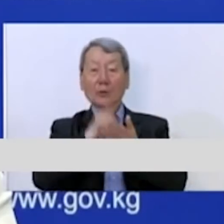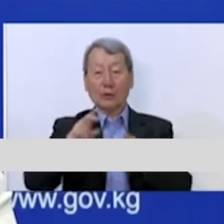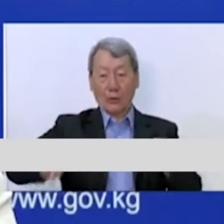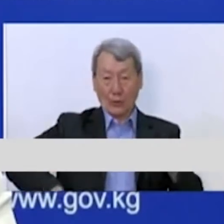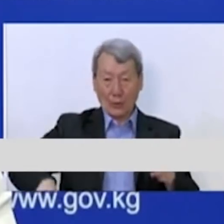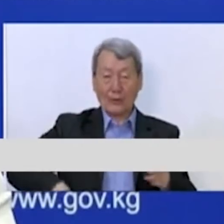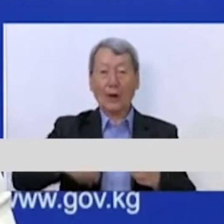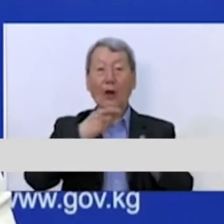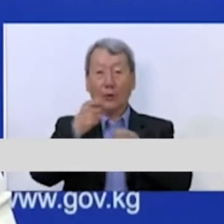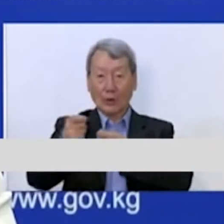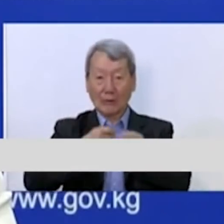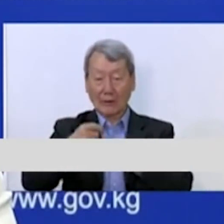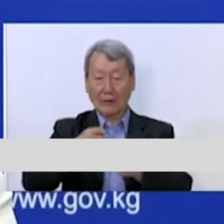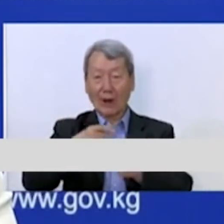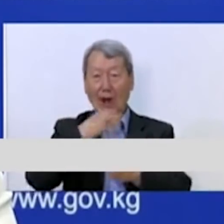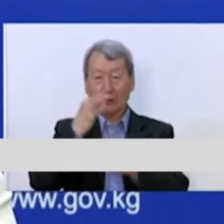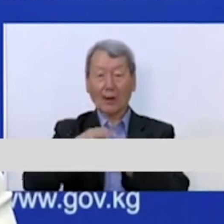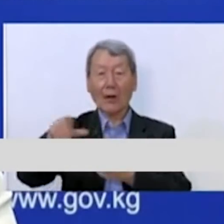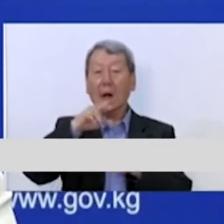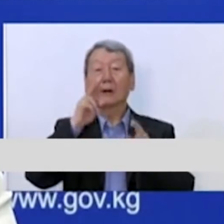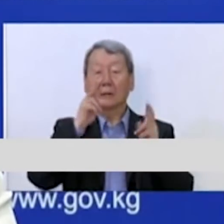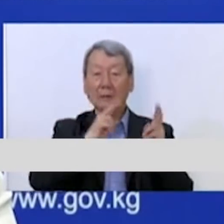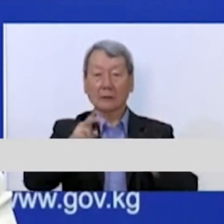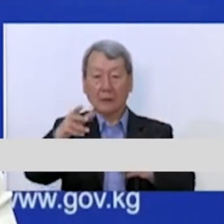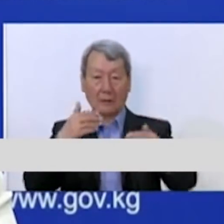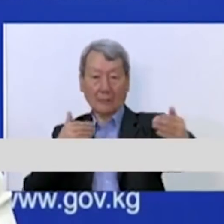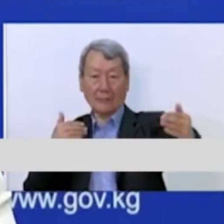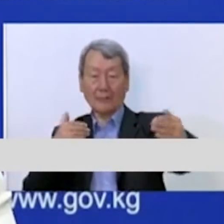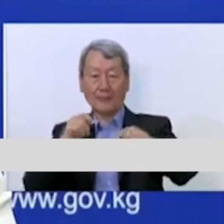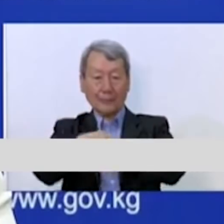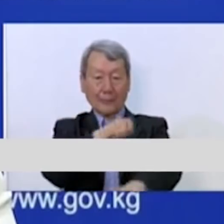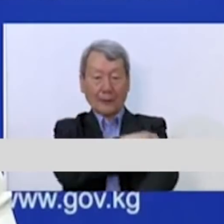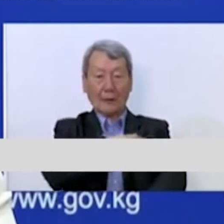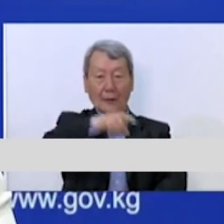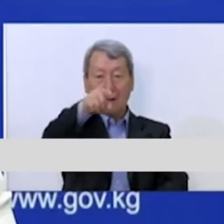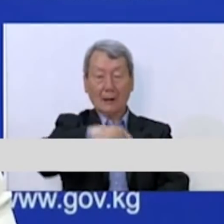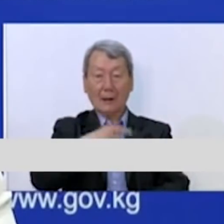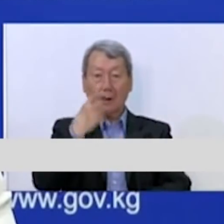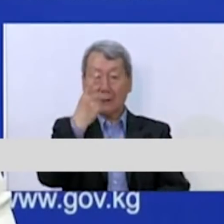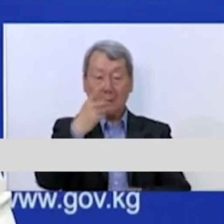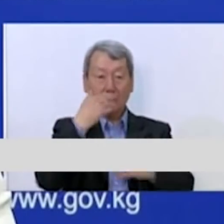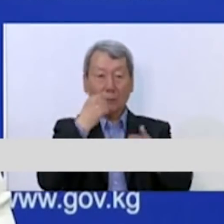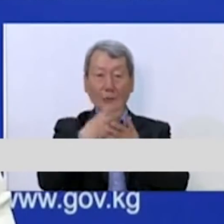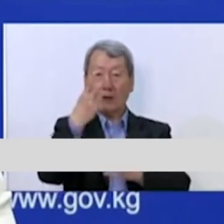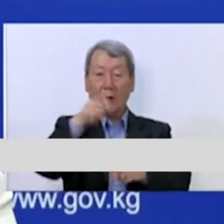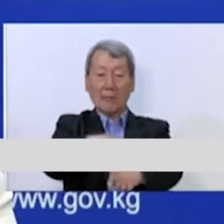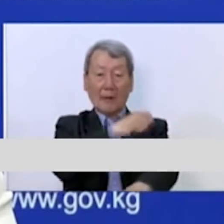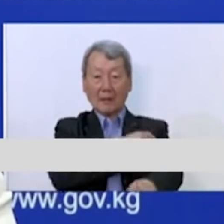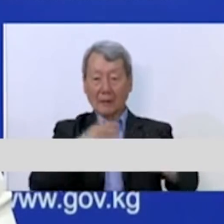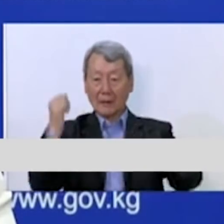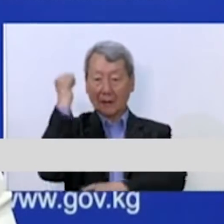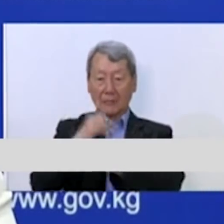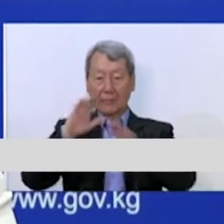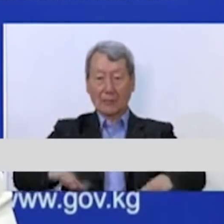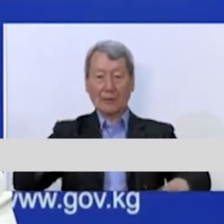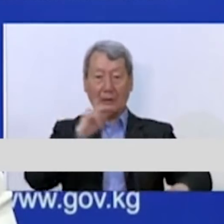руководителям и сотрудникам необходимо соблюдать дистанцию. Это соблюдение дистанции в 1,5–2 метра между сотрудниками на